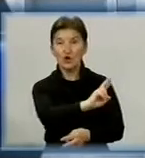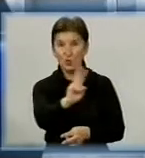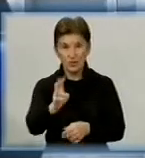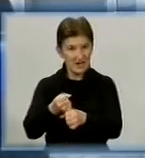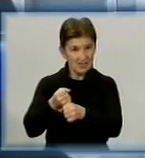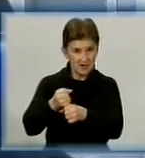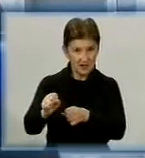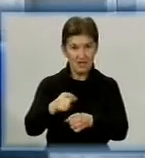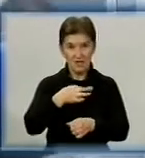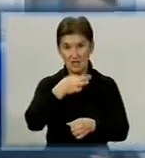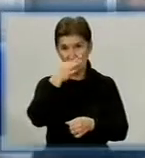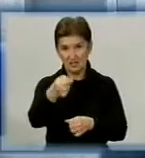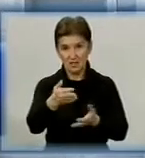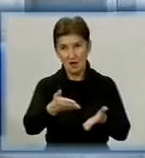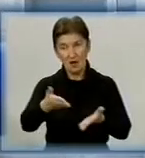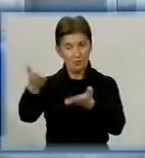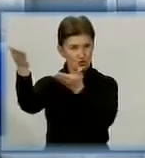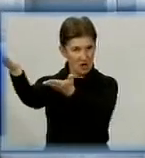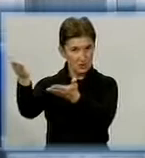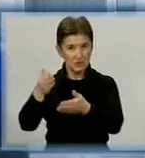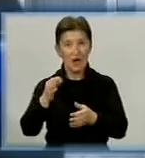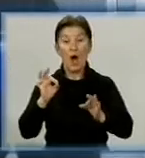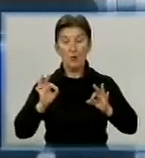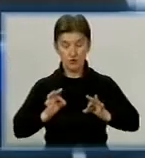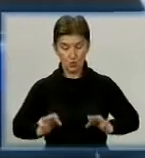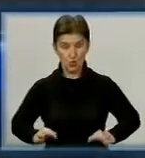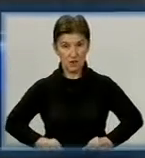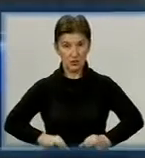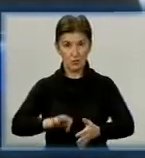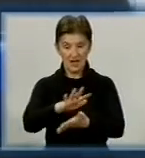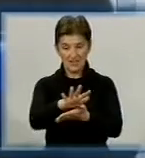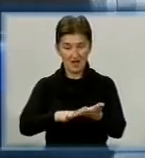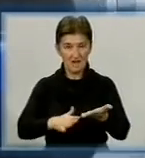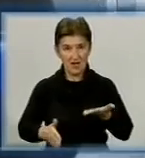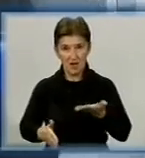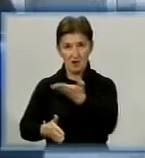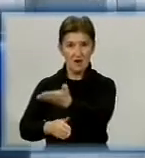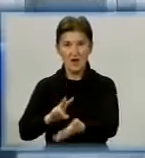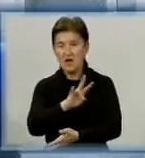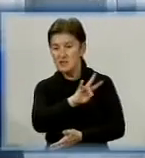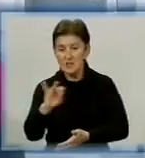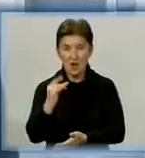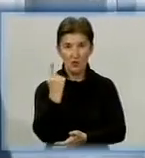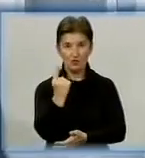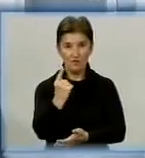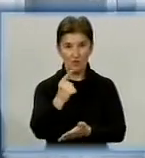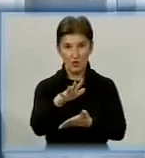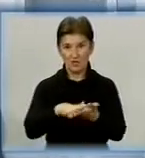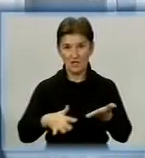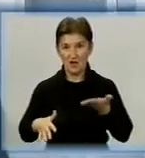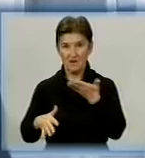щось, я сказав, пожалуйста, є прокуратура, пишіть заявлення. На сьогоднішній день ні одного заявлення нету.